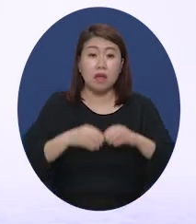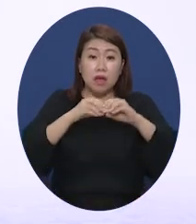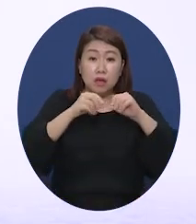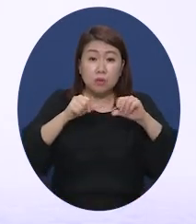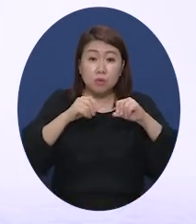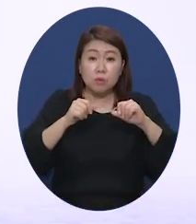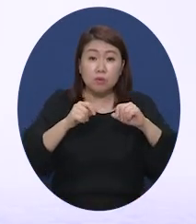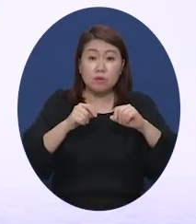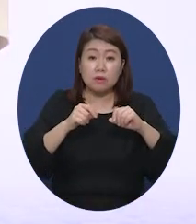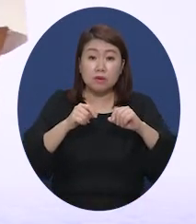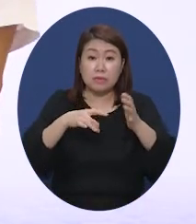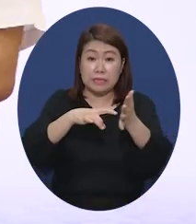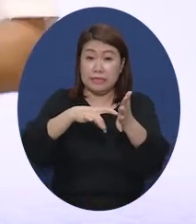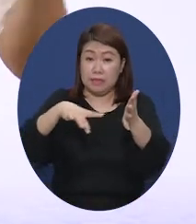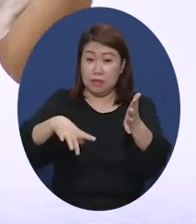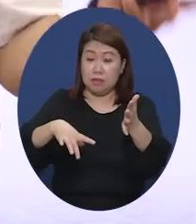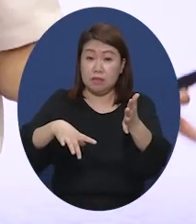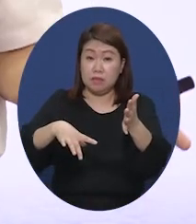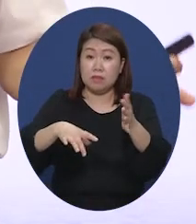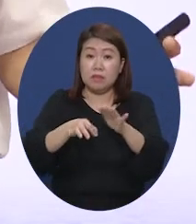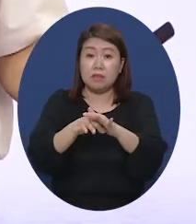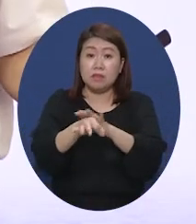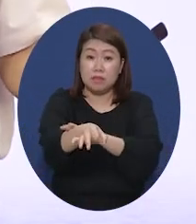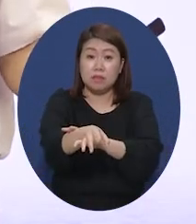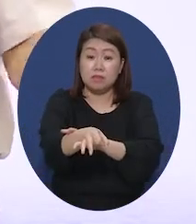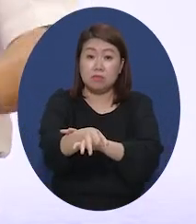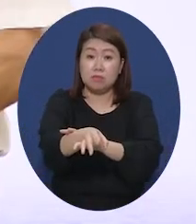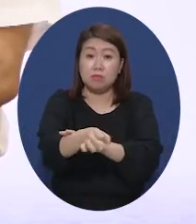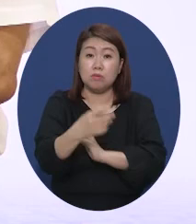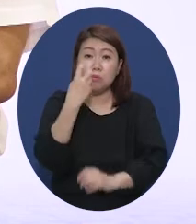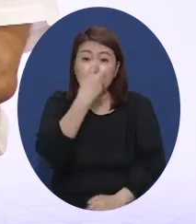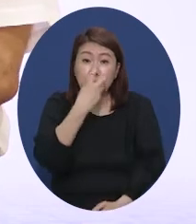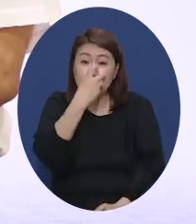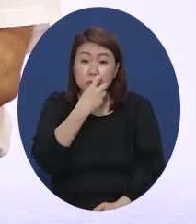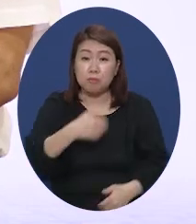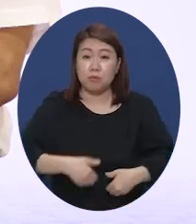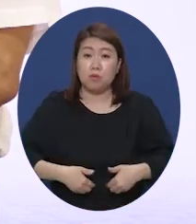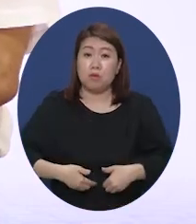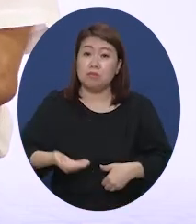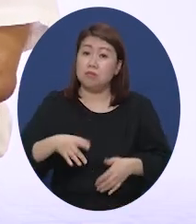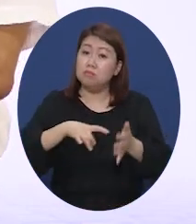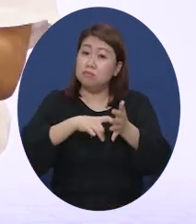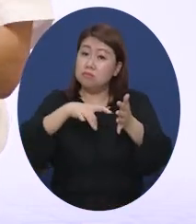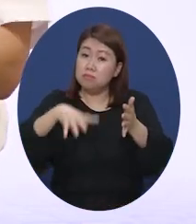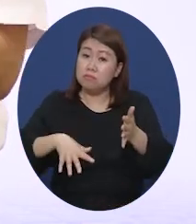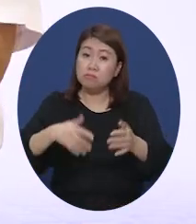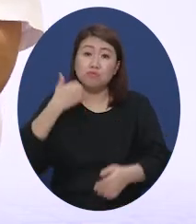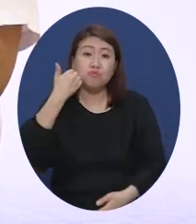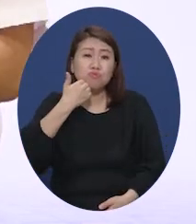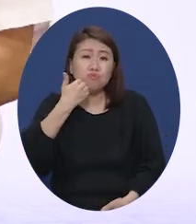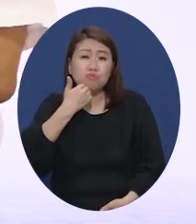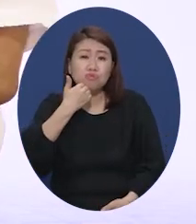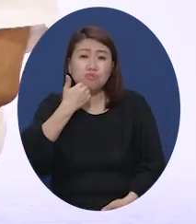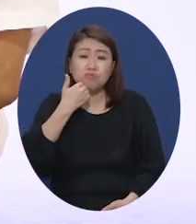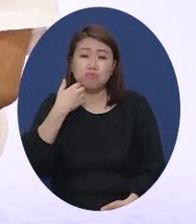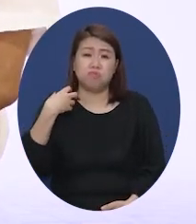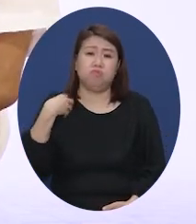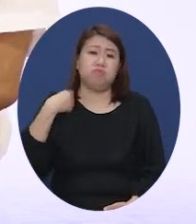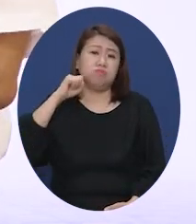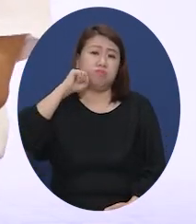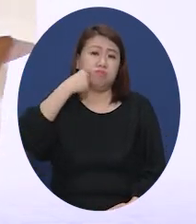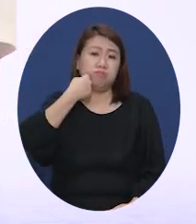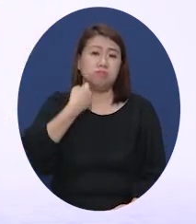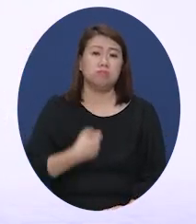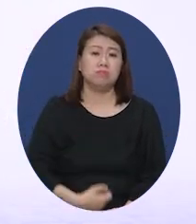토지세 납부를 세금을 받아들여서 아마존을 뭐 보호한다든가 이렇게 해야 하는데 그게 불가능하죠. 그죠? 명확치 않으니까